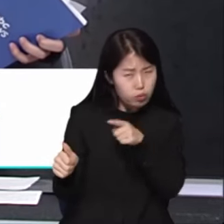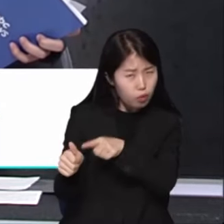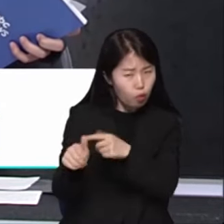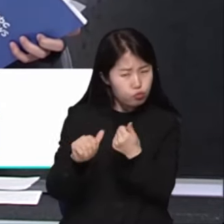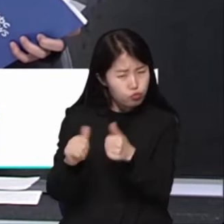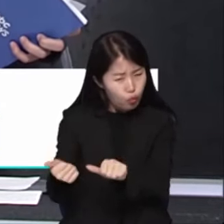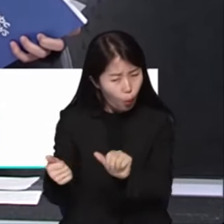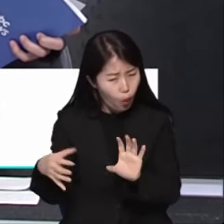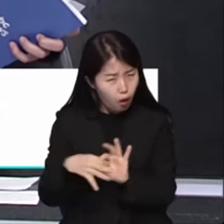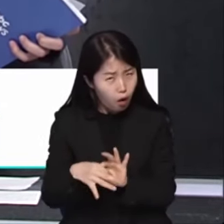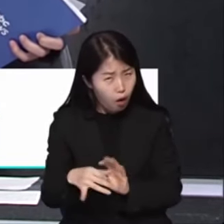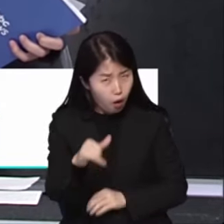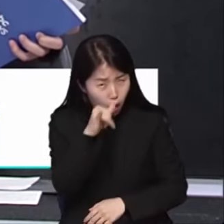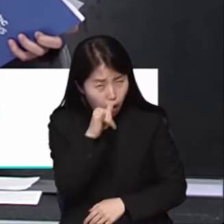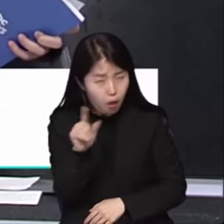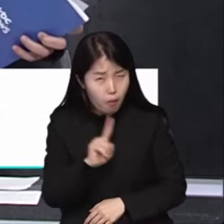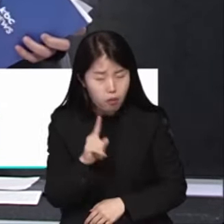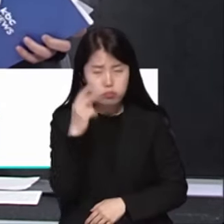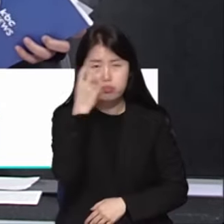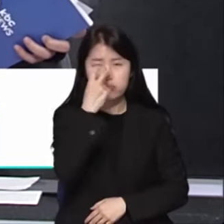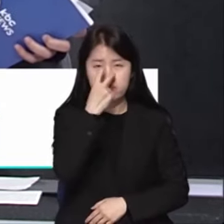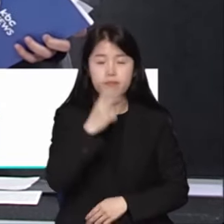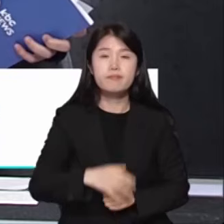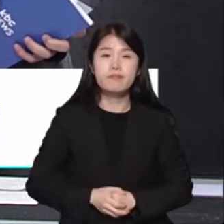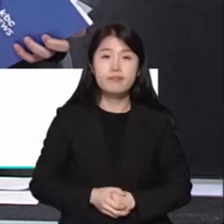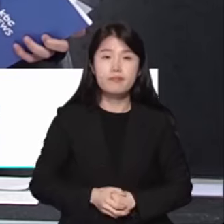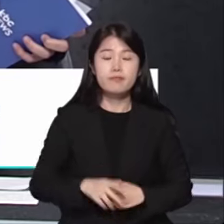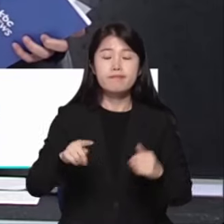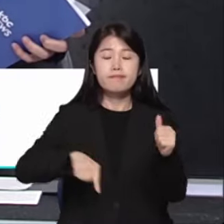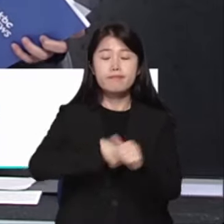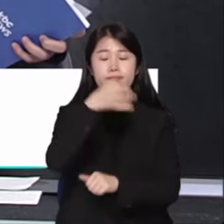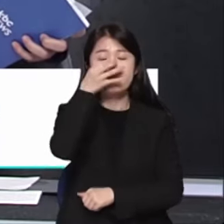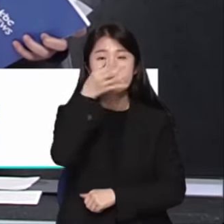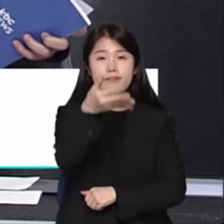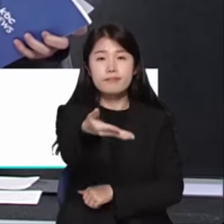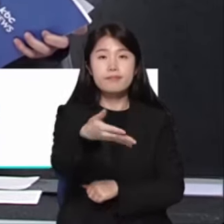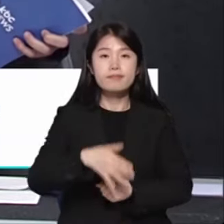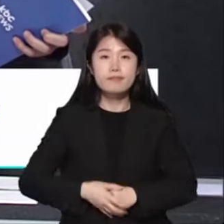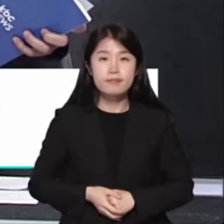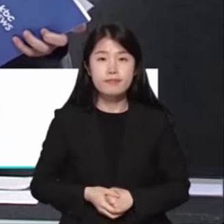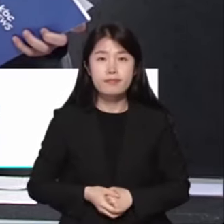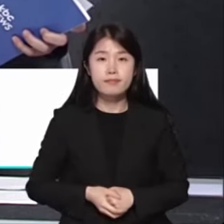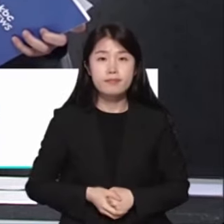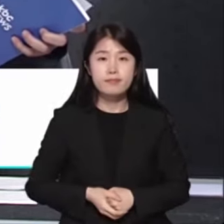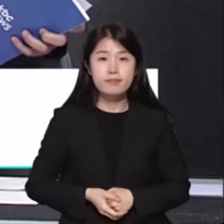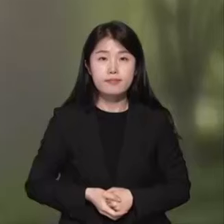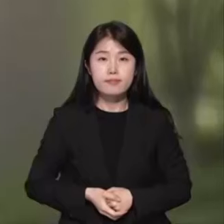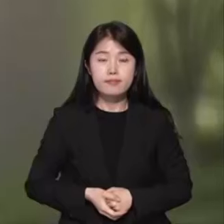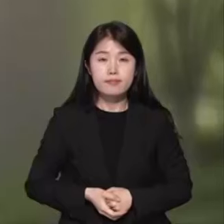있는지 부검 등을 통해 조사하고 있습니다. 이 소식은 조경원 기자가 전해드립니다.